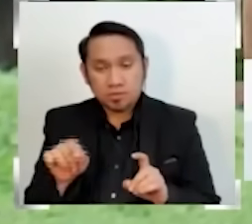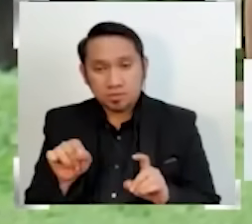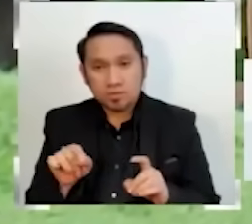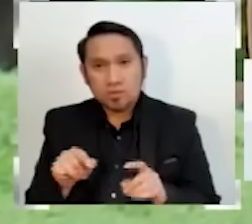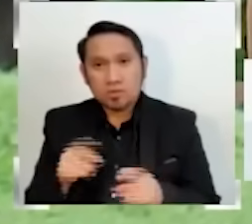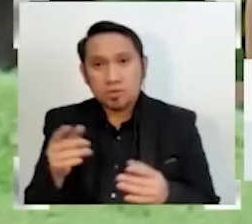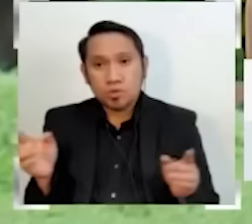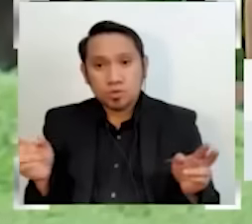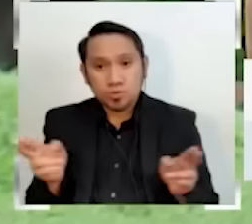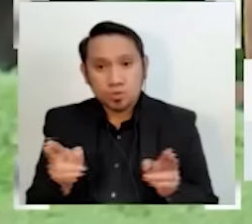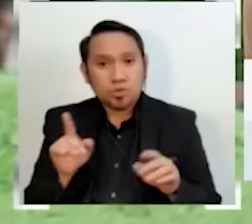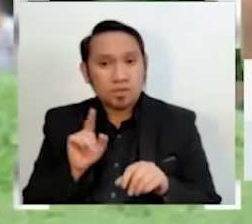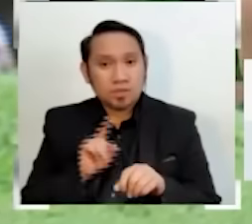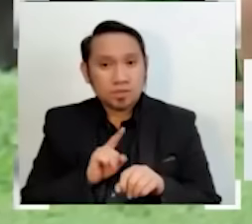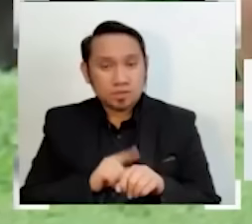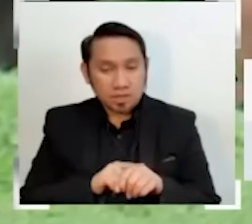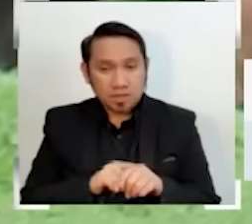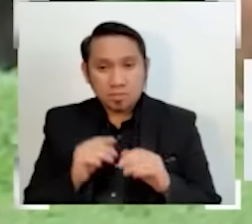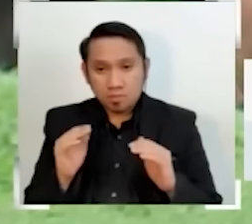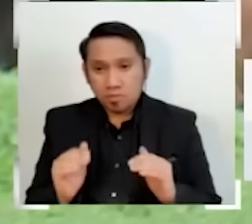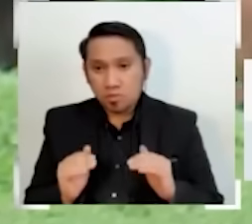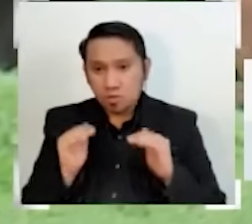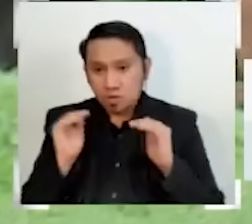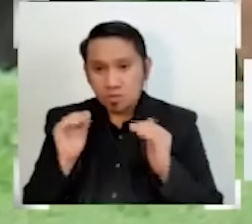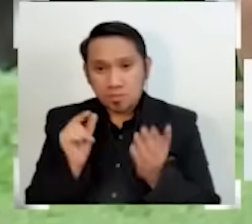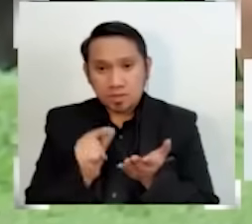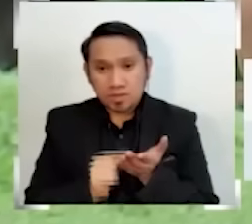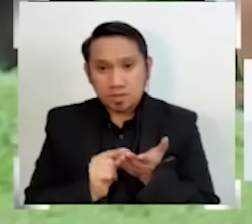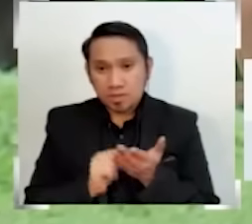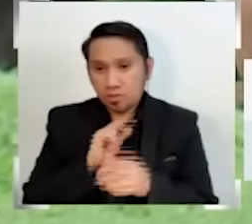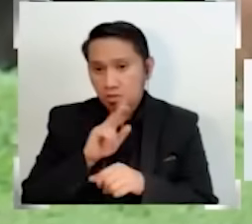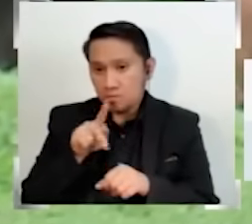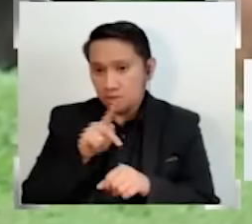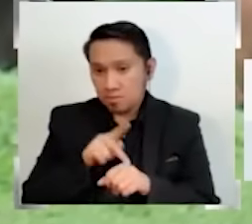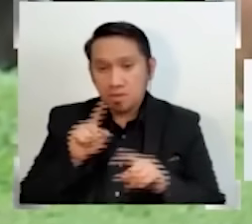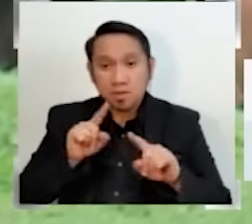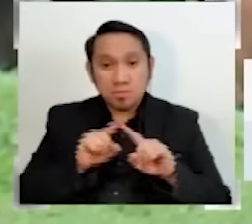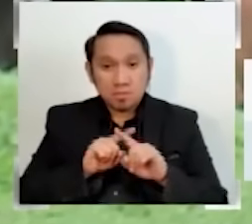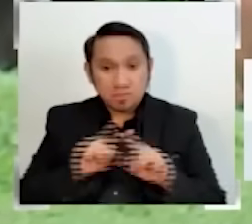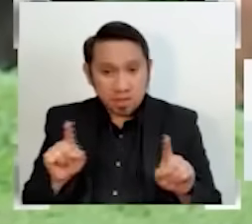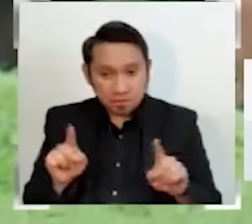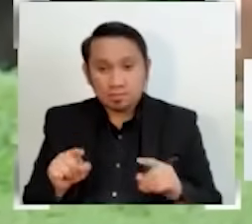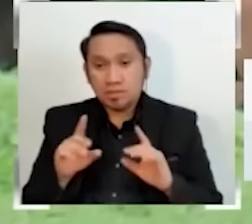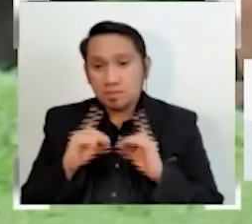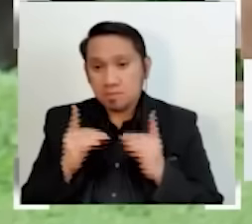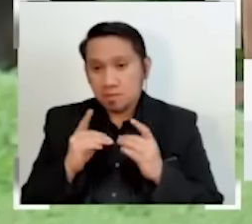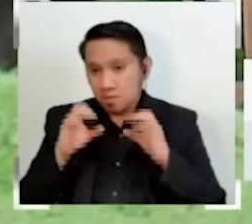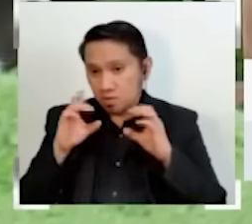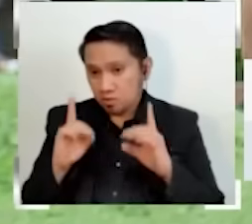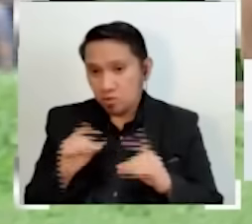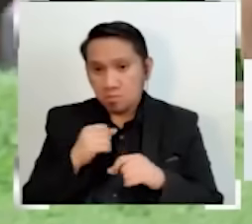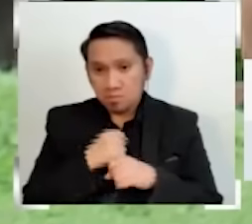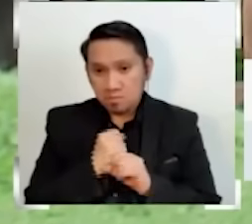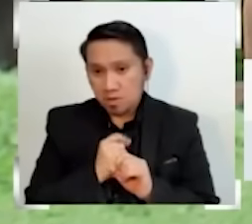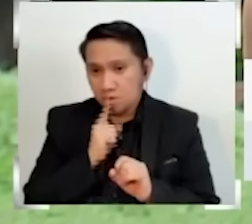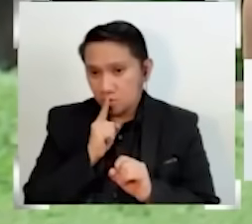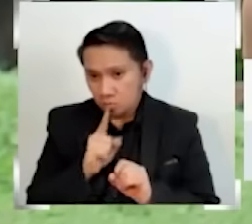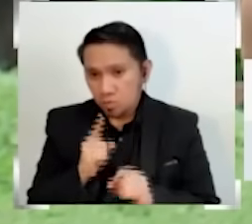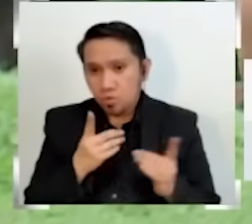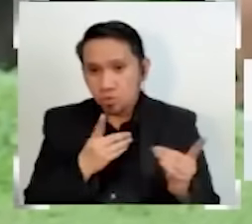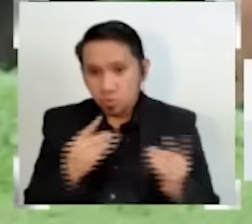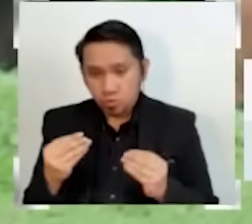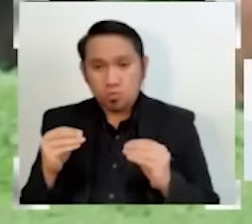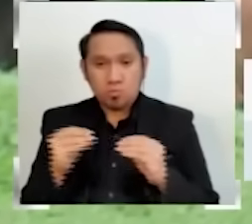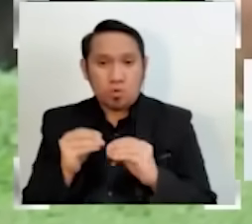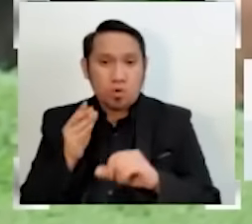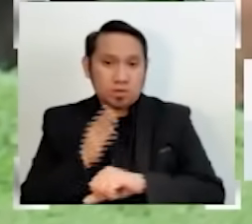lamang para mapangat pa ng husto ang score ng Pilipinas. Pero titiyakin doon ng DepEd na gagawin ang lahat upang mas mapaganda pang